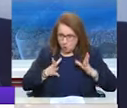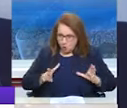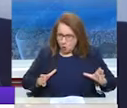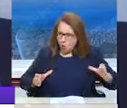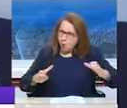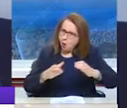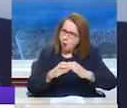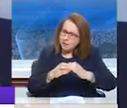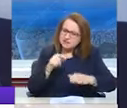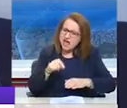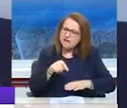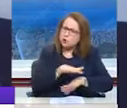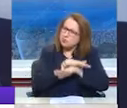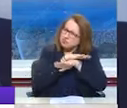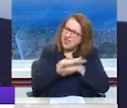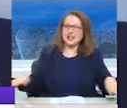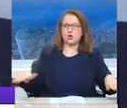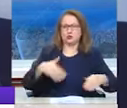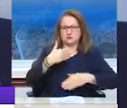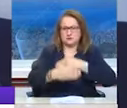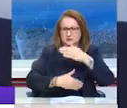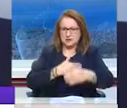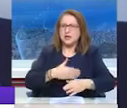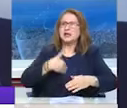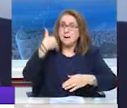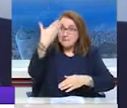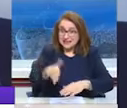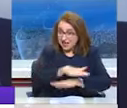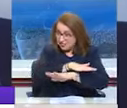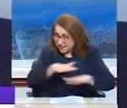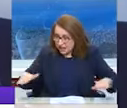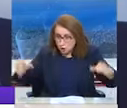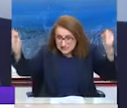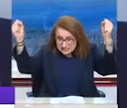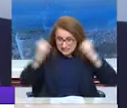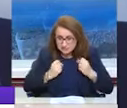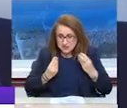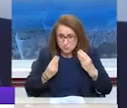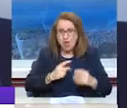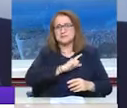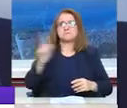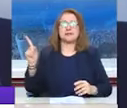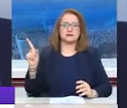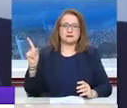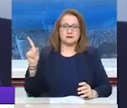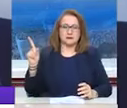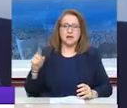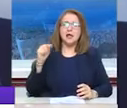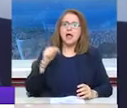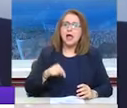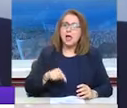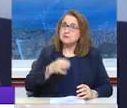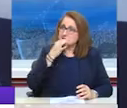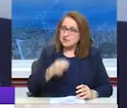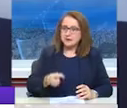κρίσης και να βγούμε από αυτή με τις λιγότερες δυνατές απώλειες. Οι τρεις δέσμες μέτρων που έχουμε εξαγγείλει